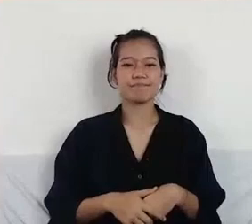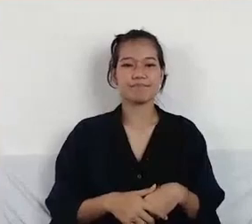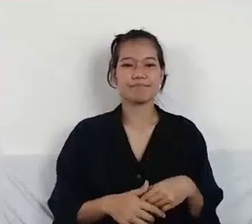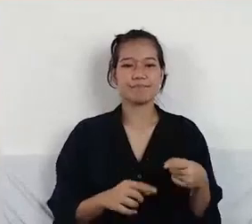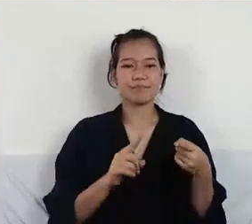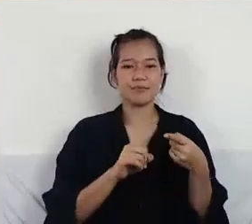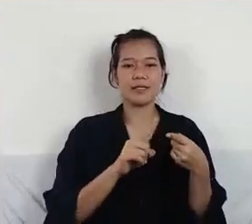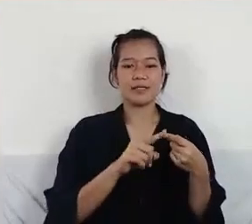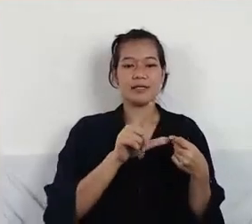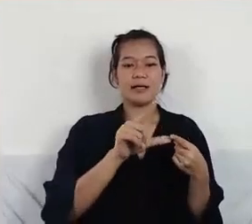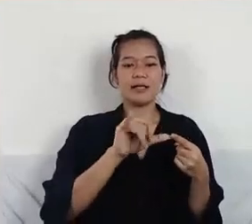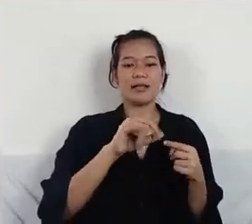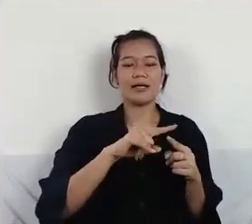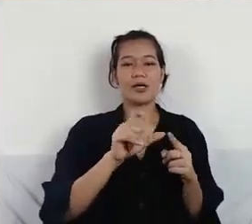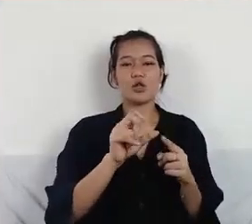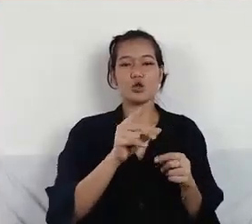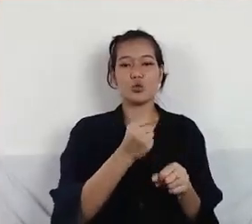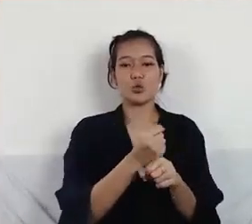Liturgi.